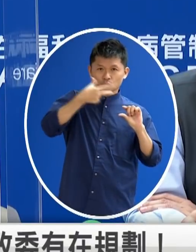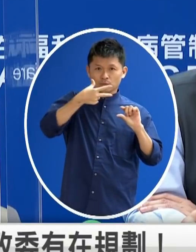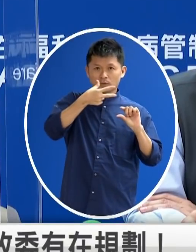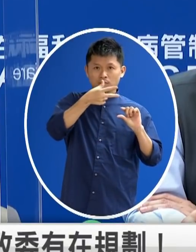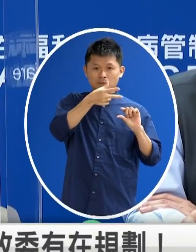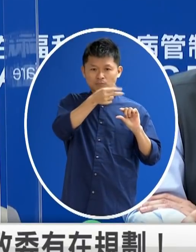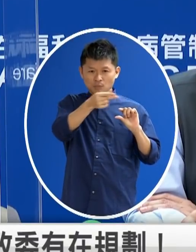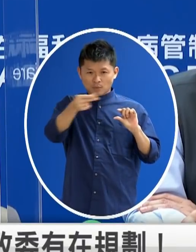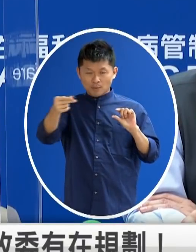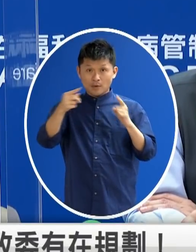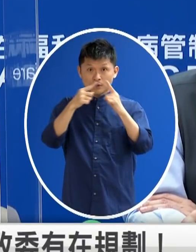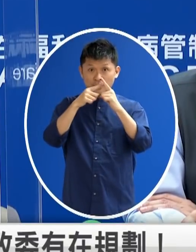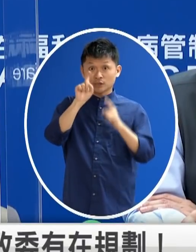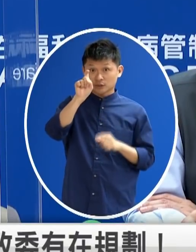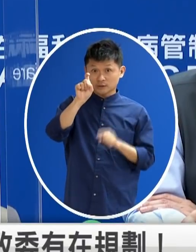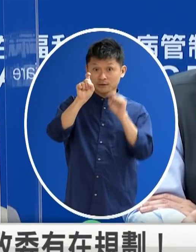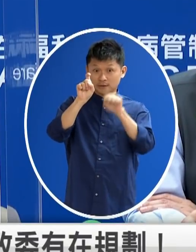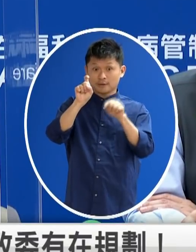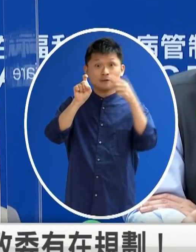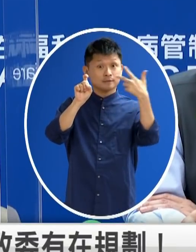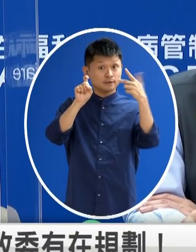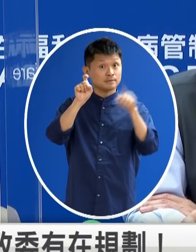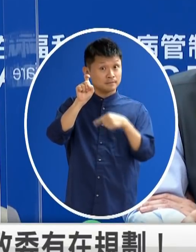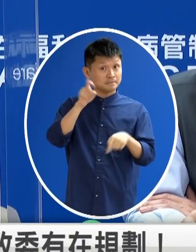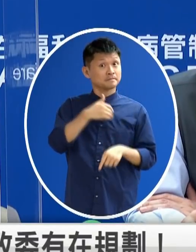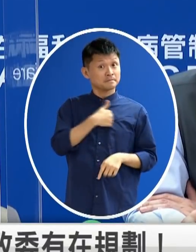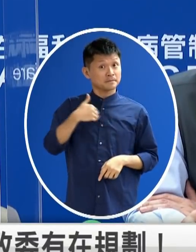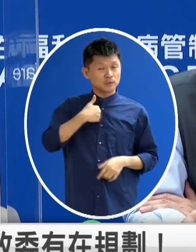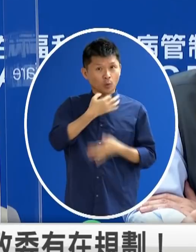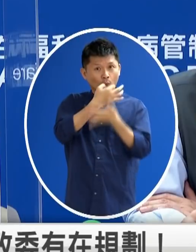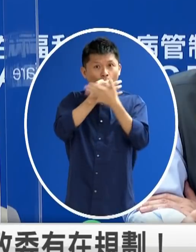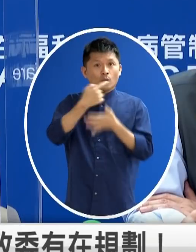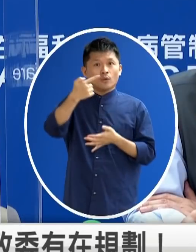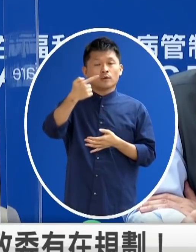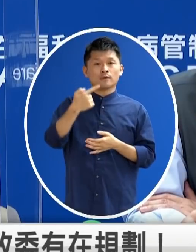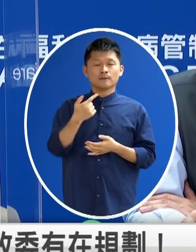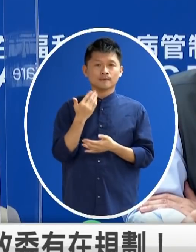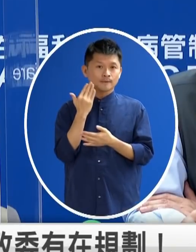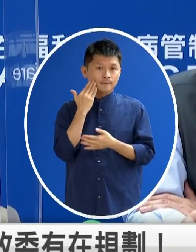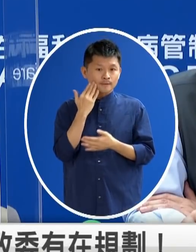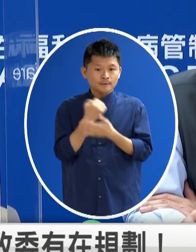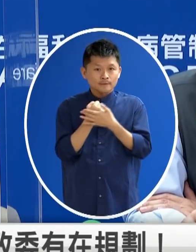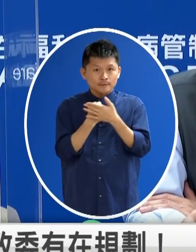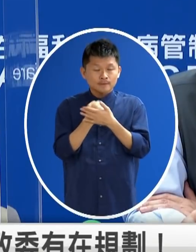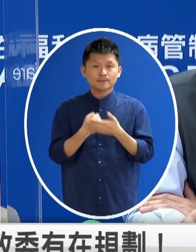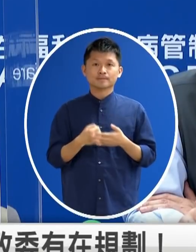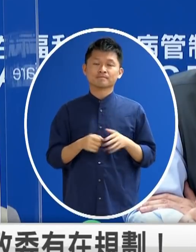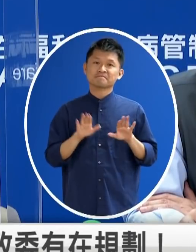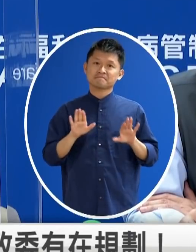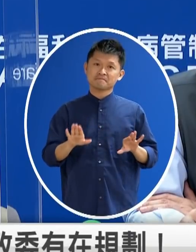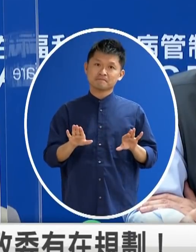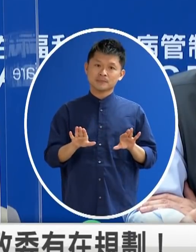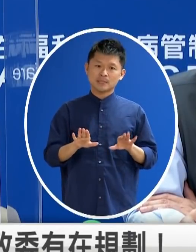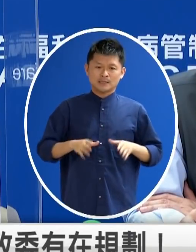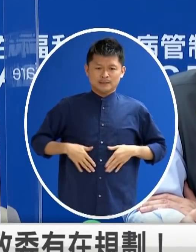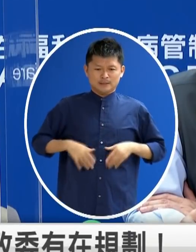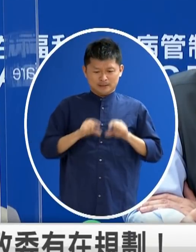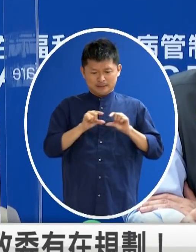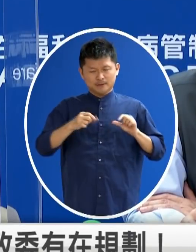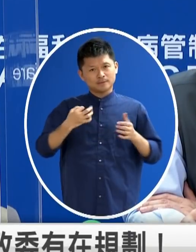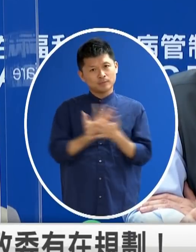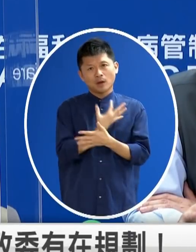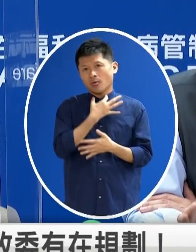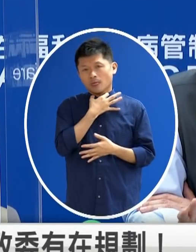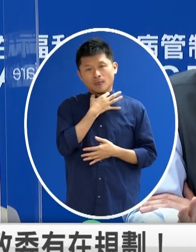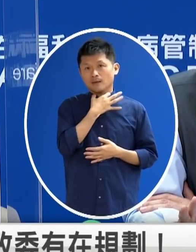好10.7人，好10.7。好，所以疫苗确实很珍贵，尤其像我们现在还算是比较短促的时候，